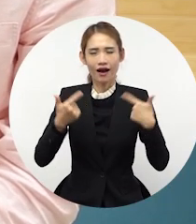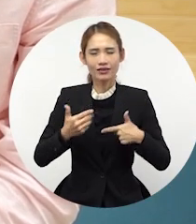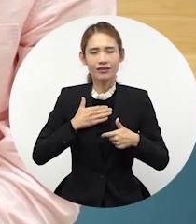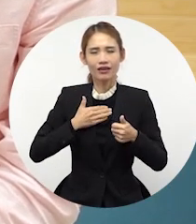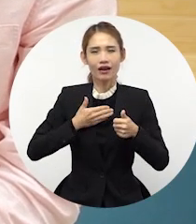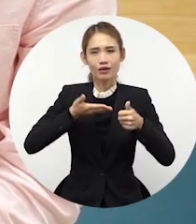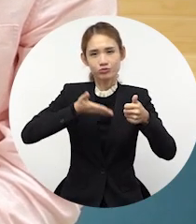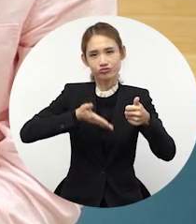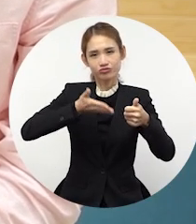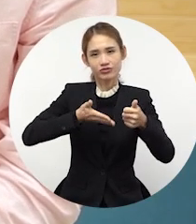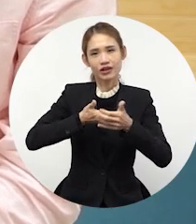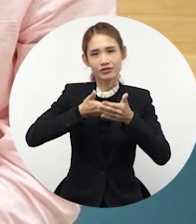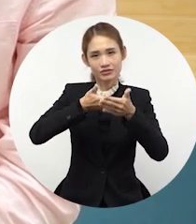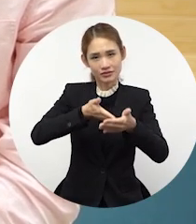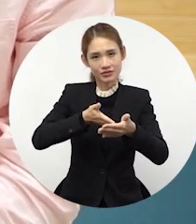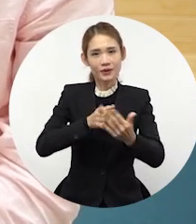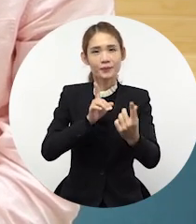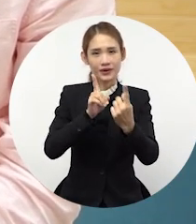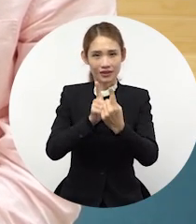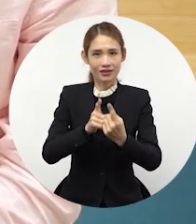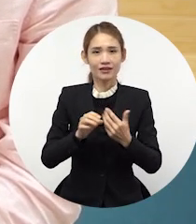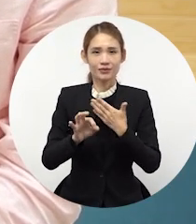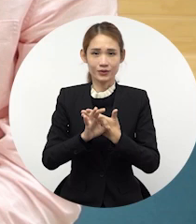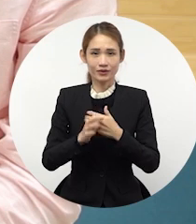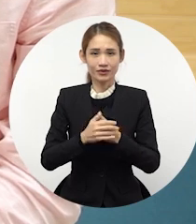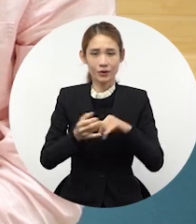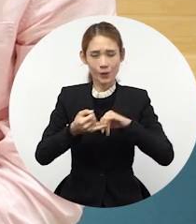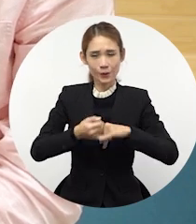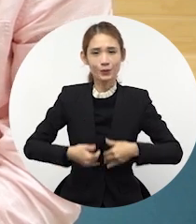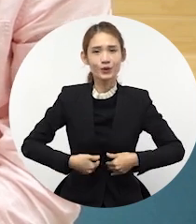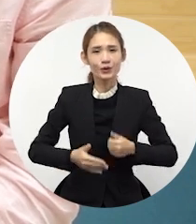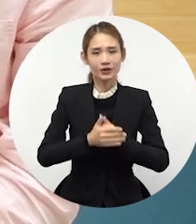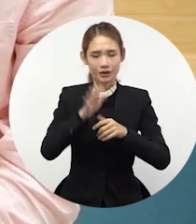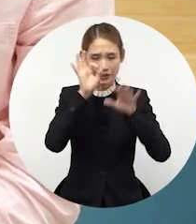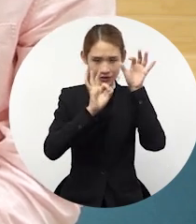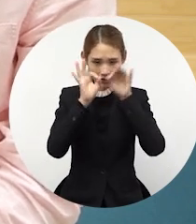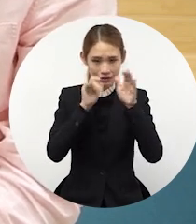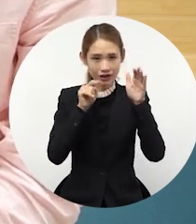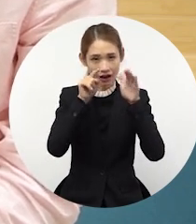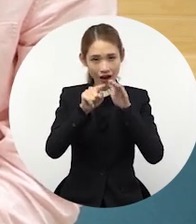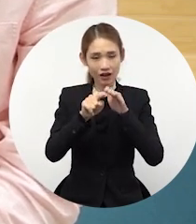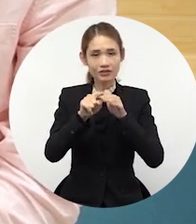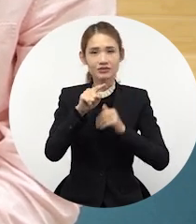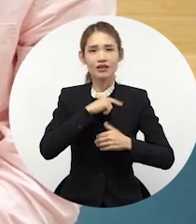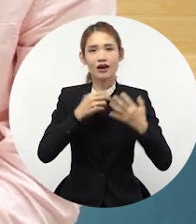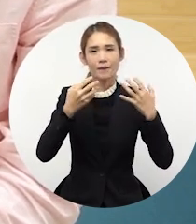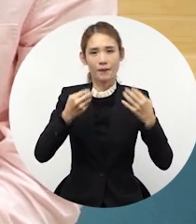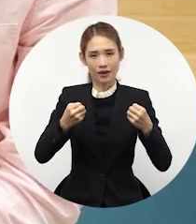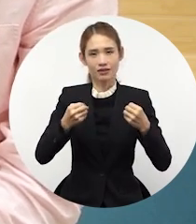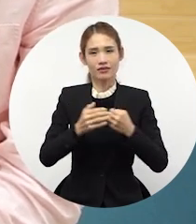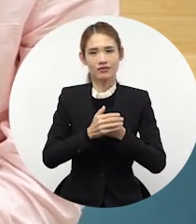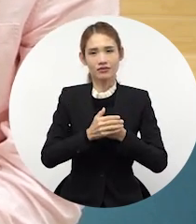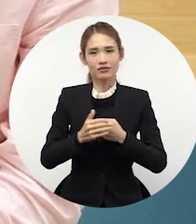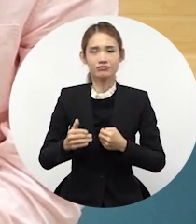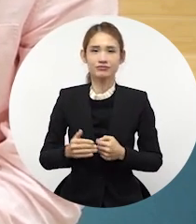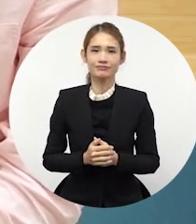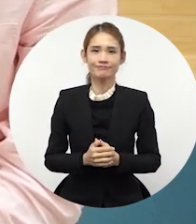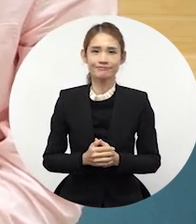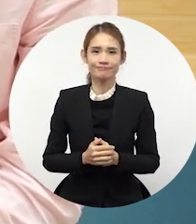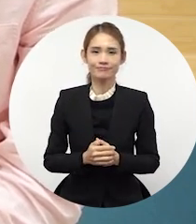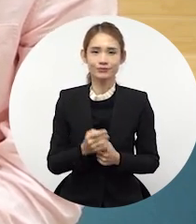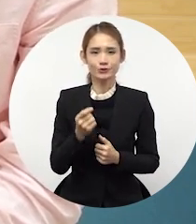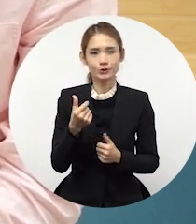강조되어 부탁해야 화면에 되는 나온다. 입장이고 항상 만날 때 필요에 의해서 찾아가는 경우가 좀 제일 많은 것 같아서